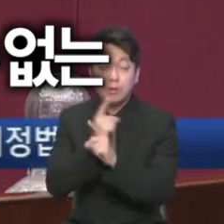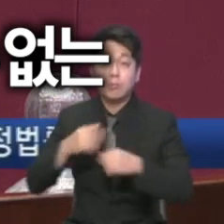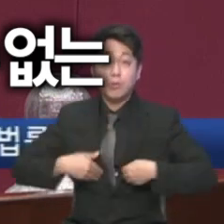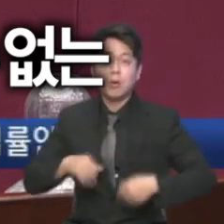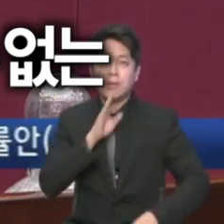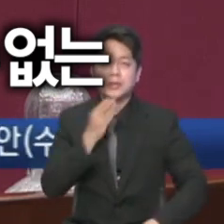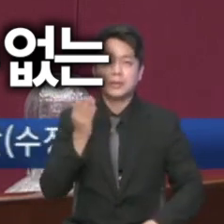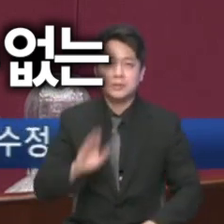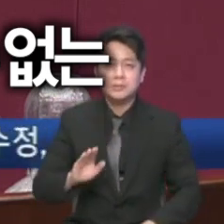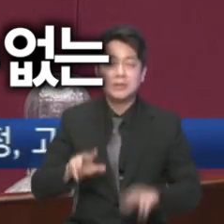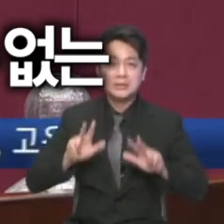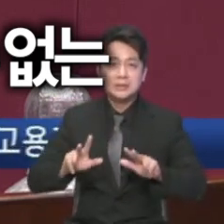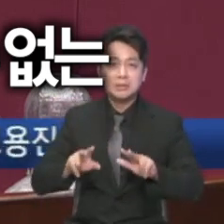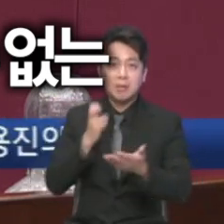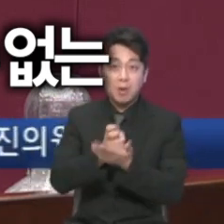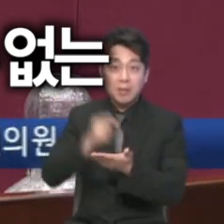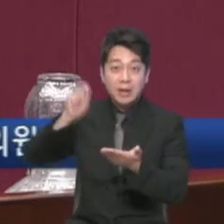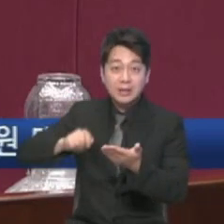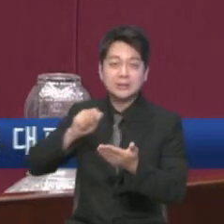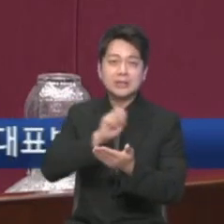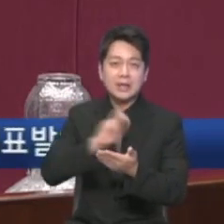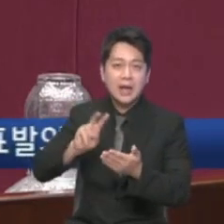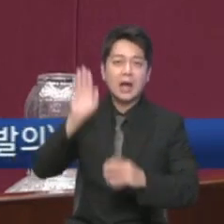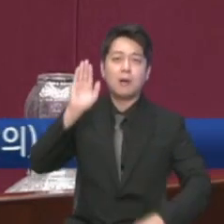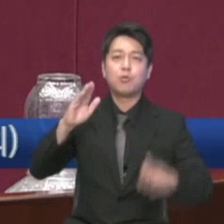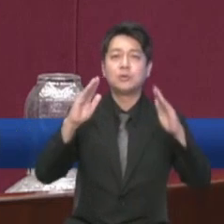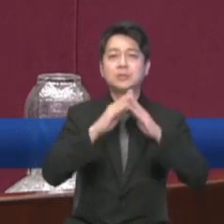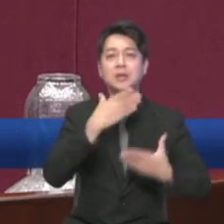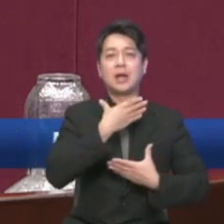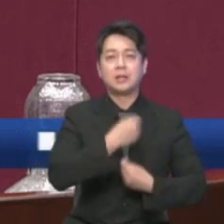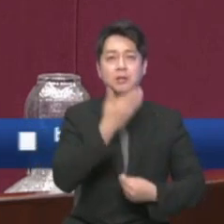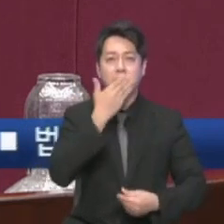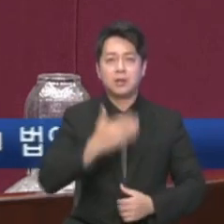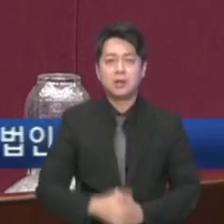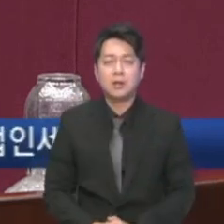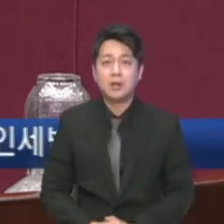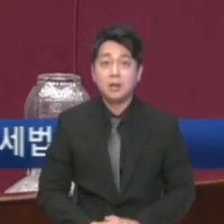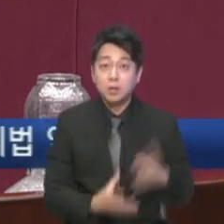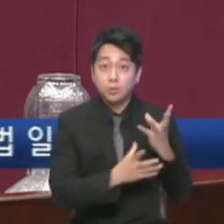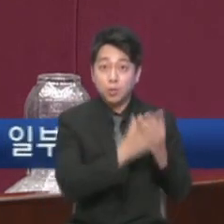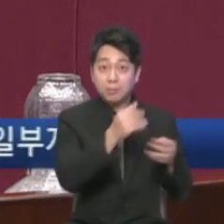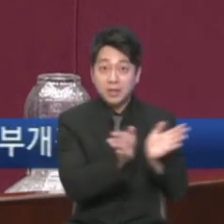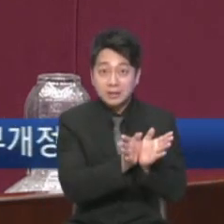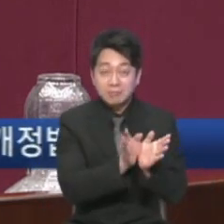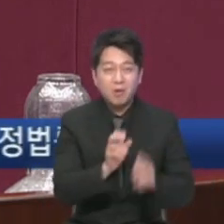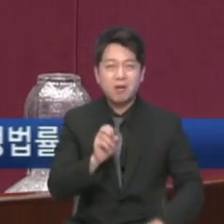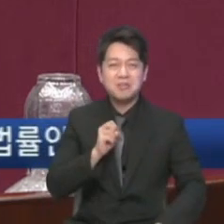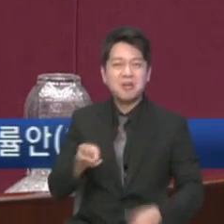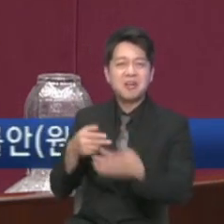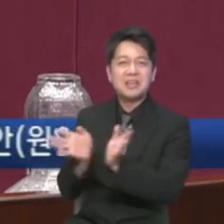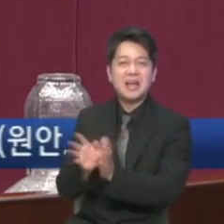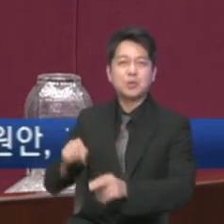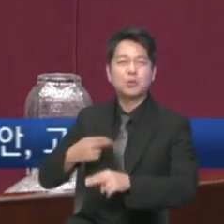없는 부동산 대혼란이 초래될 것입니다. 긴급한 부동산 비상대책에 대해 미통당은 여당 독재 프레임을